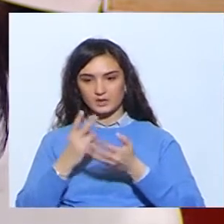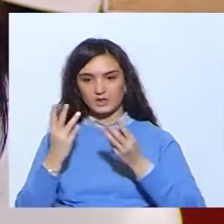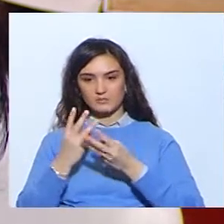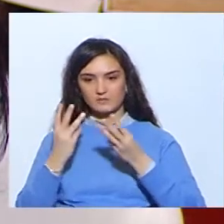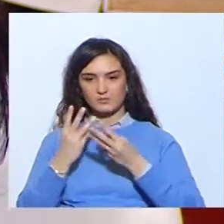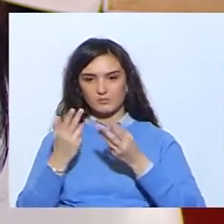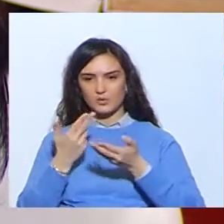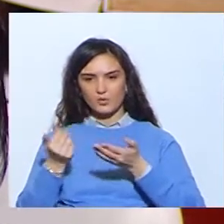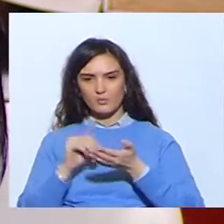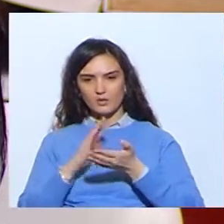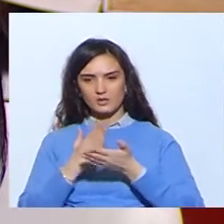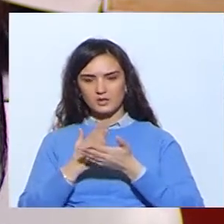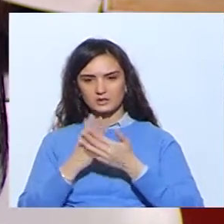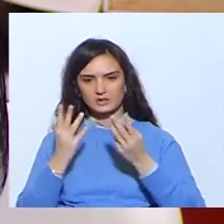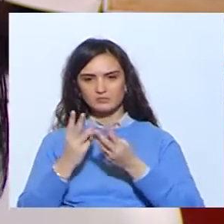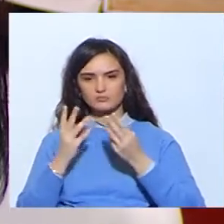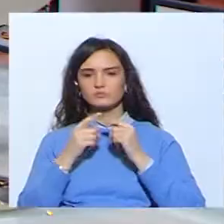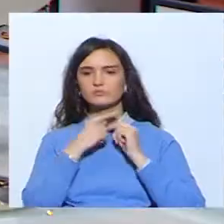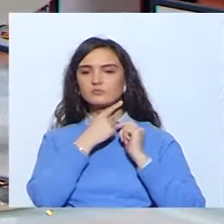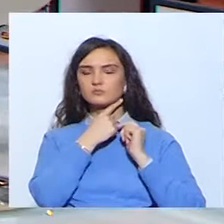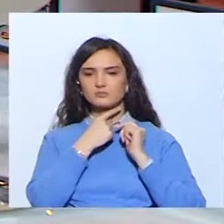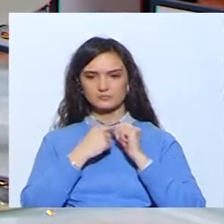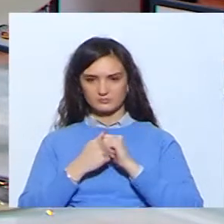დამტრობას, ხომ არ არის დამტრობა